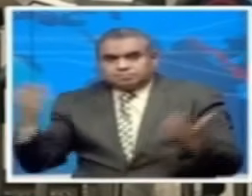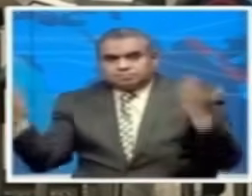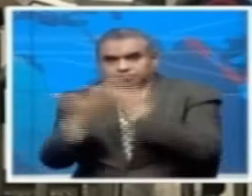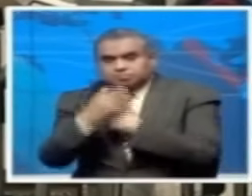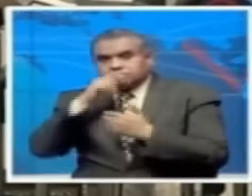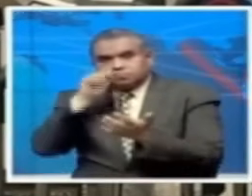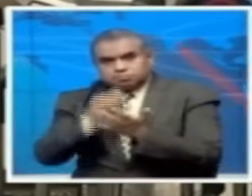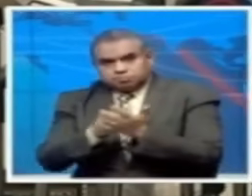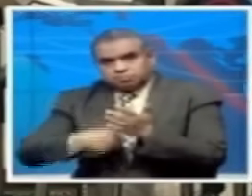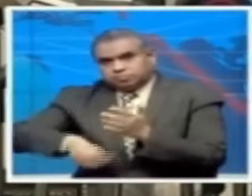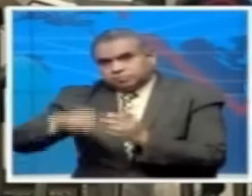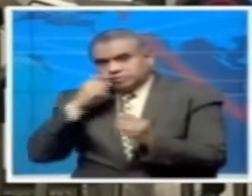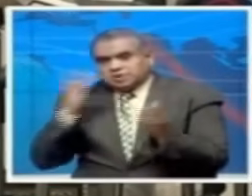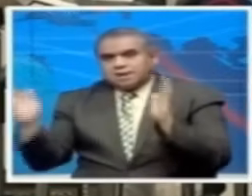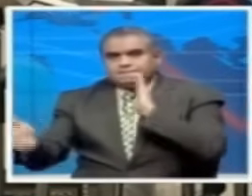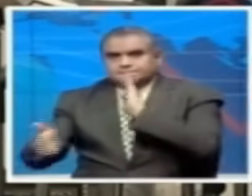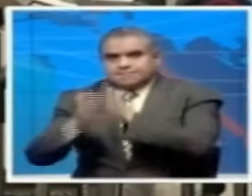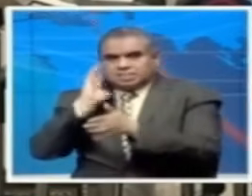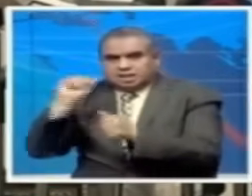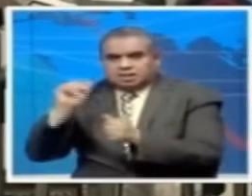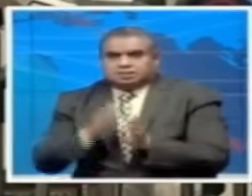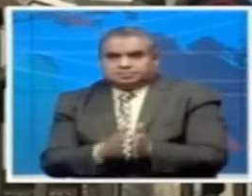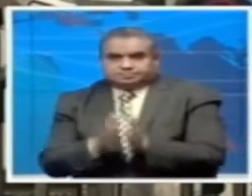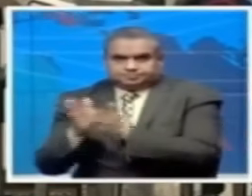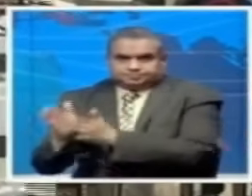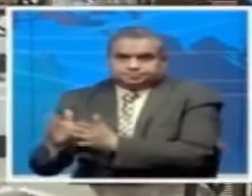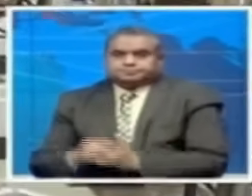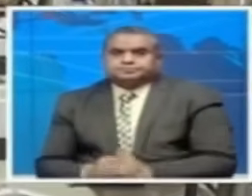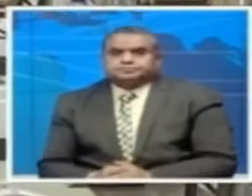المقرر تبادلهم اليوم.